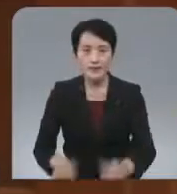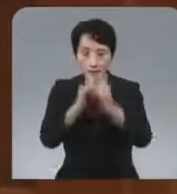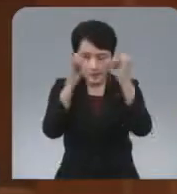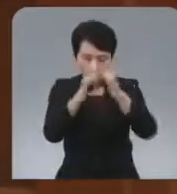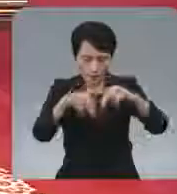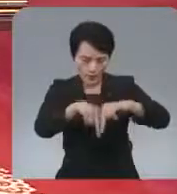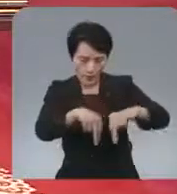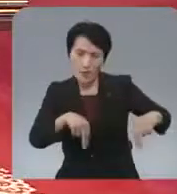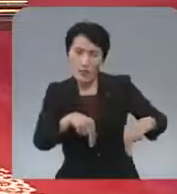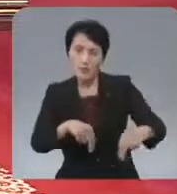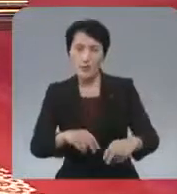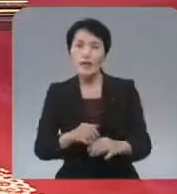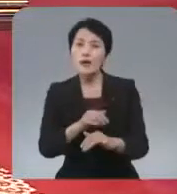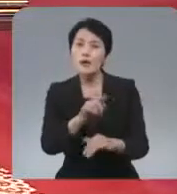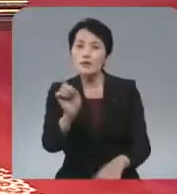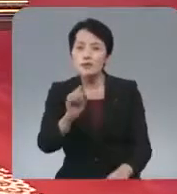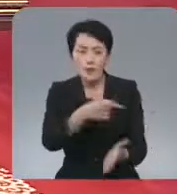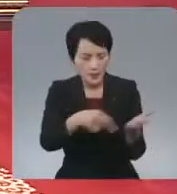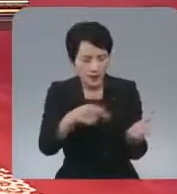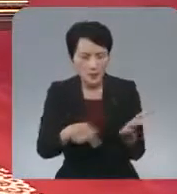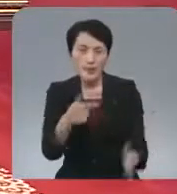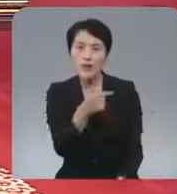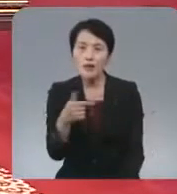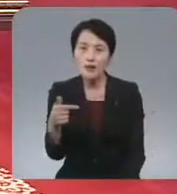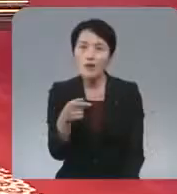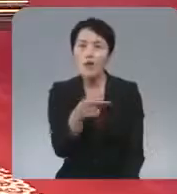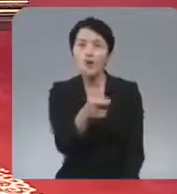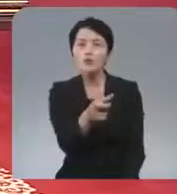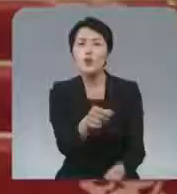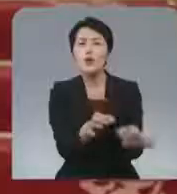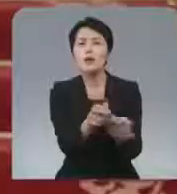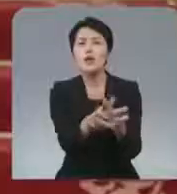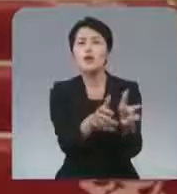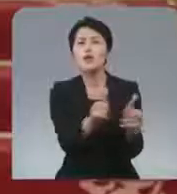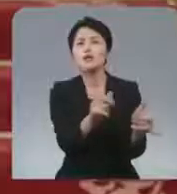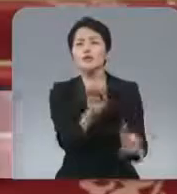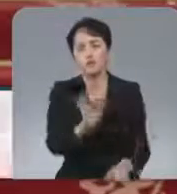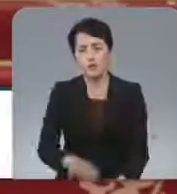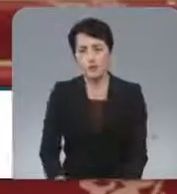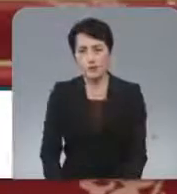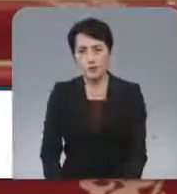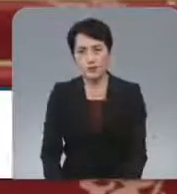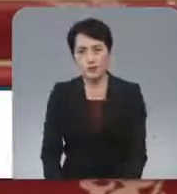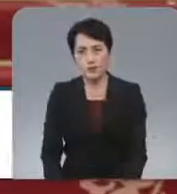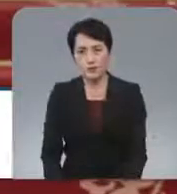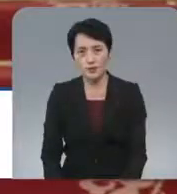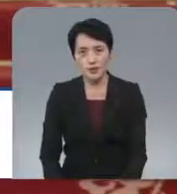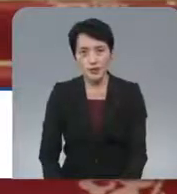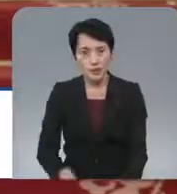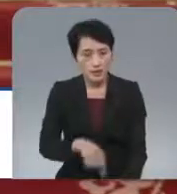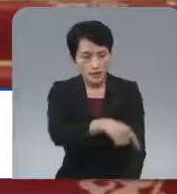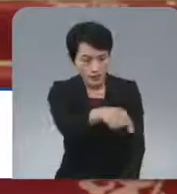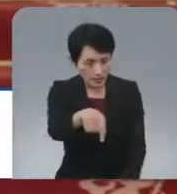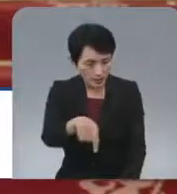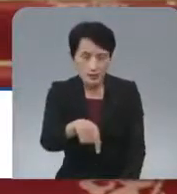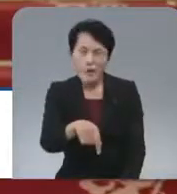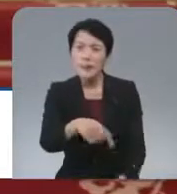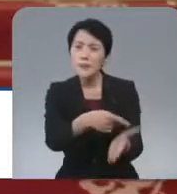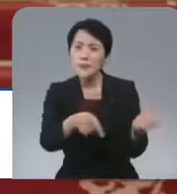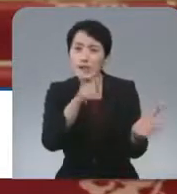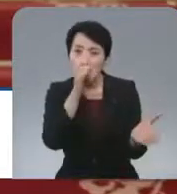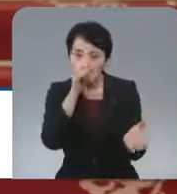продолжит усилия по сохранению мира своей речи глава государства не упомянул о документальном оформлении